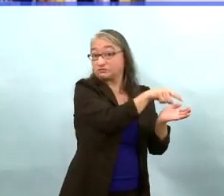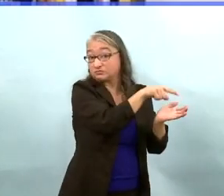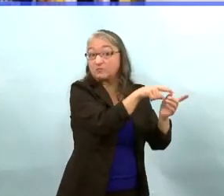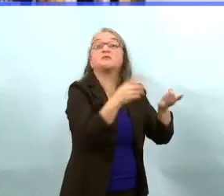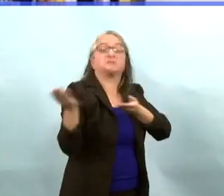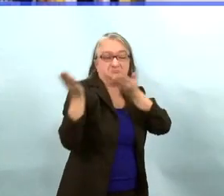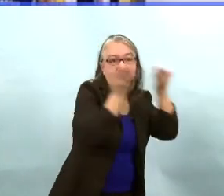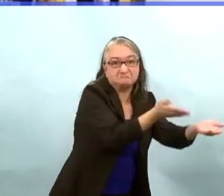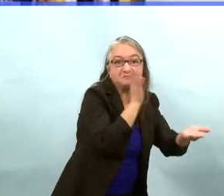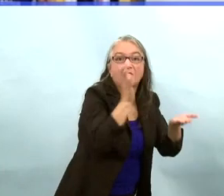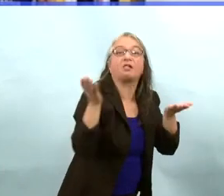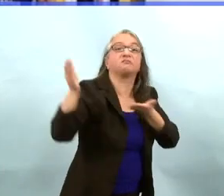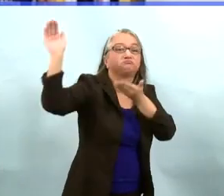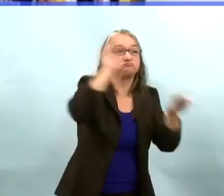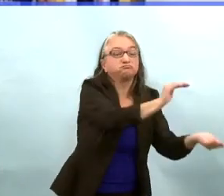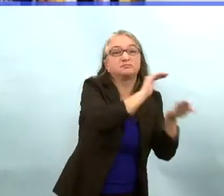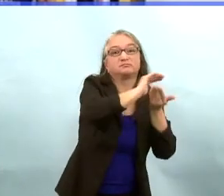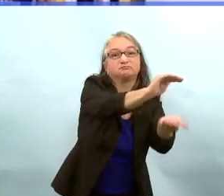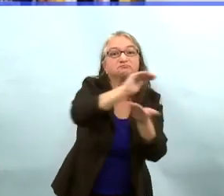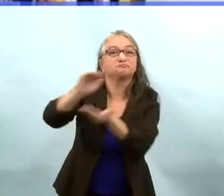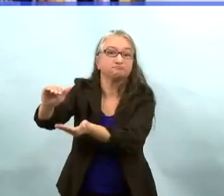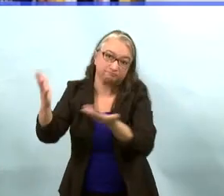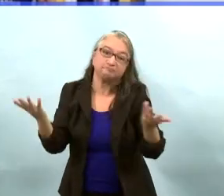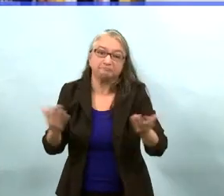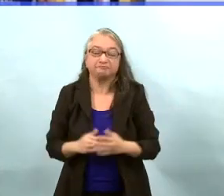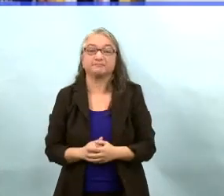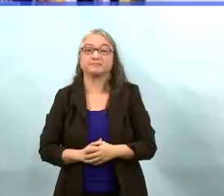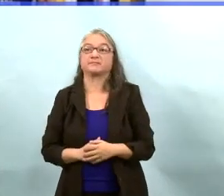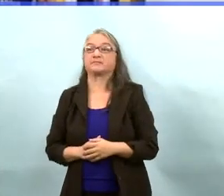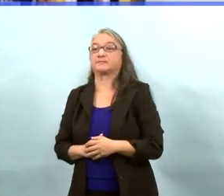parents. De CHVN, Taylor.